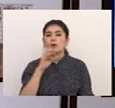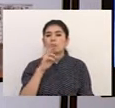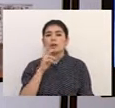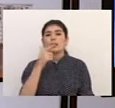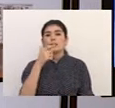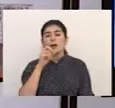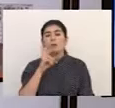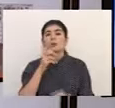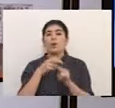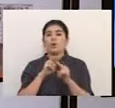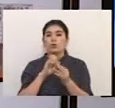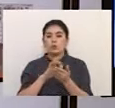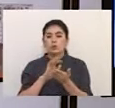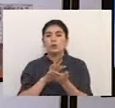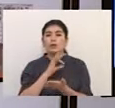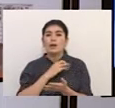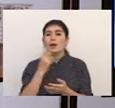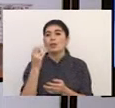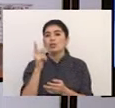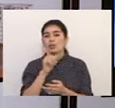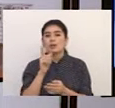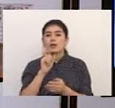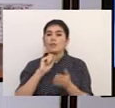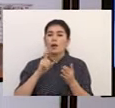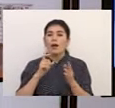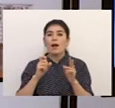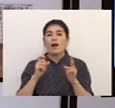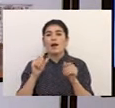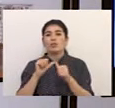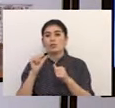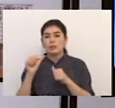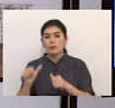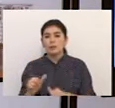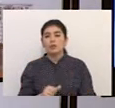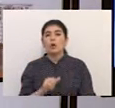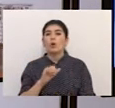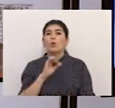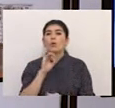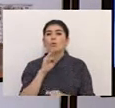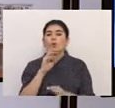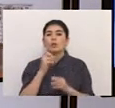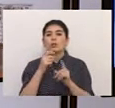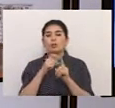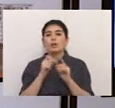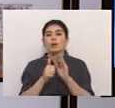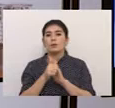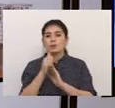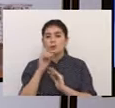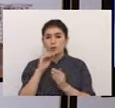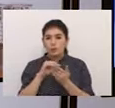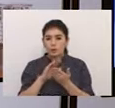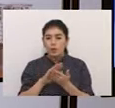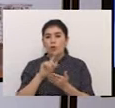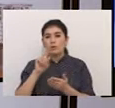gap o'rtasida qo'llangan va har ikki tomonidan virgul bilan ajratilgan. Umuman so'zi gap boshida kelgan, undan